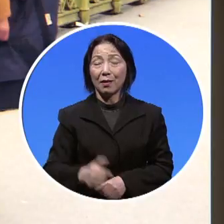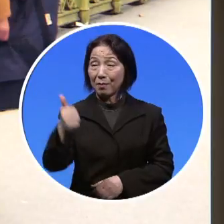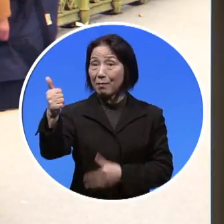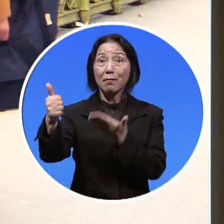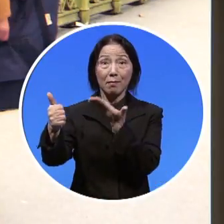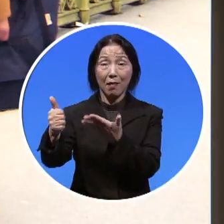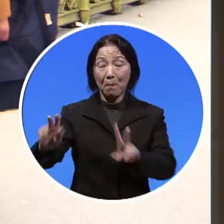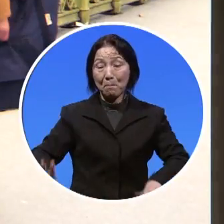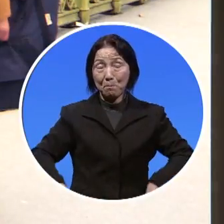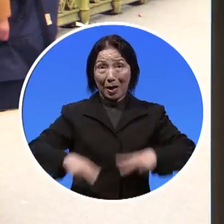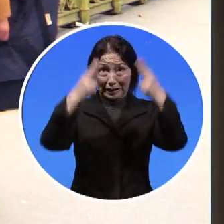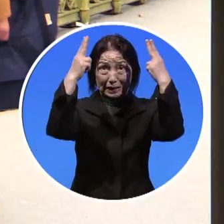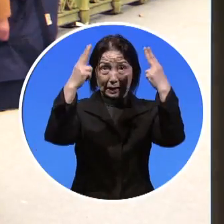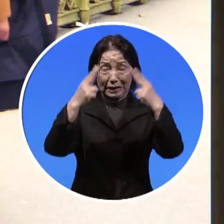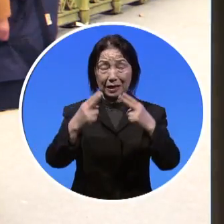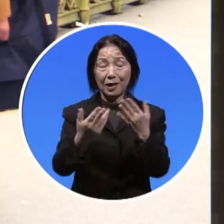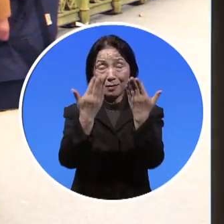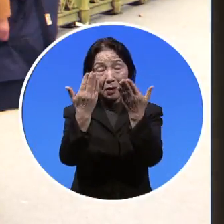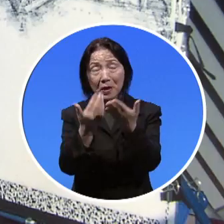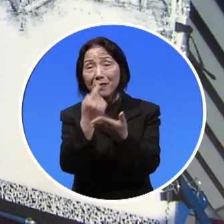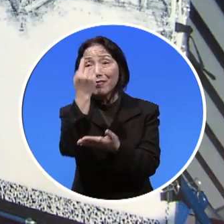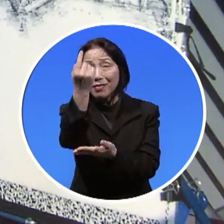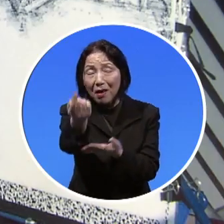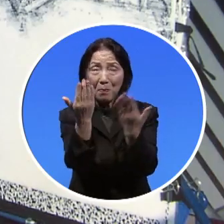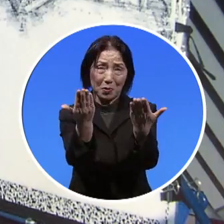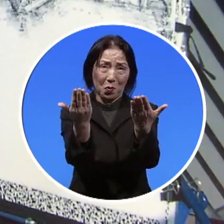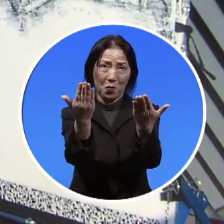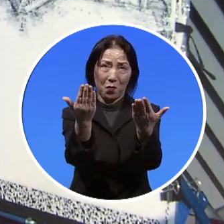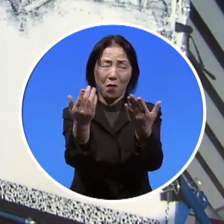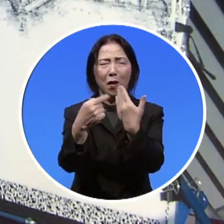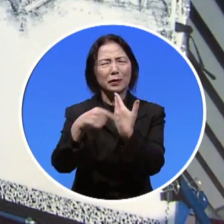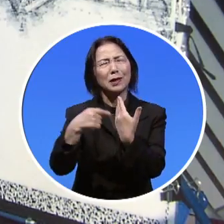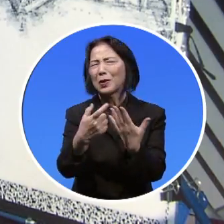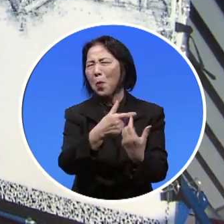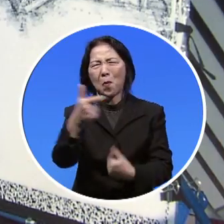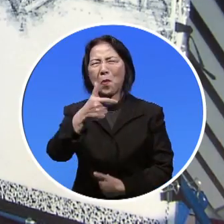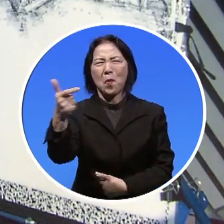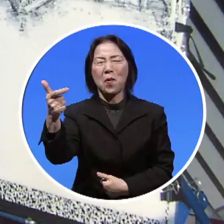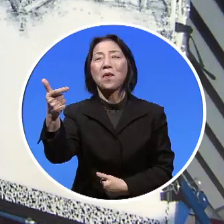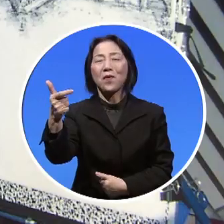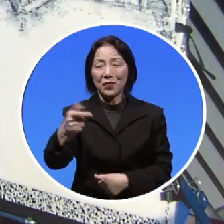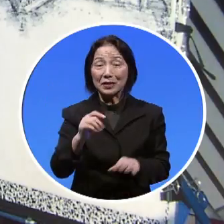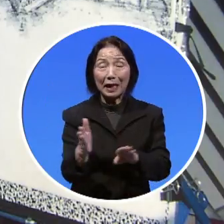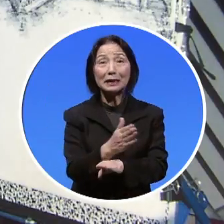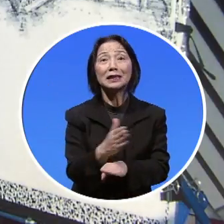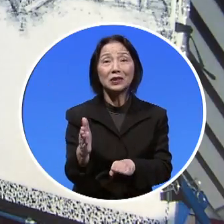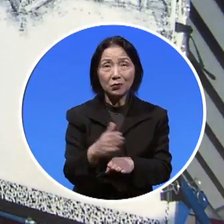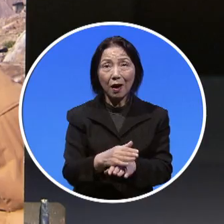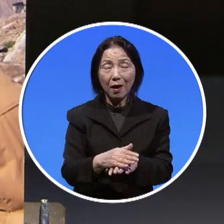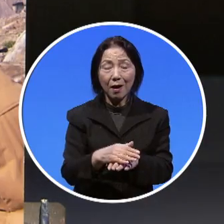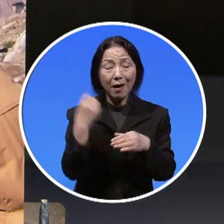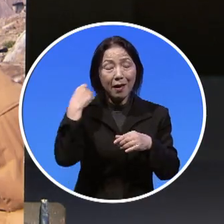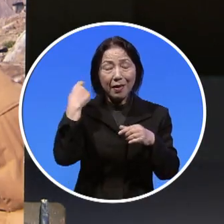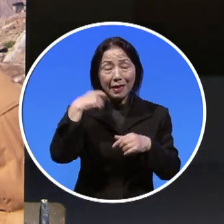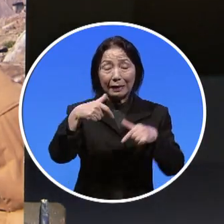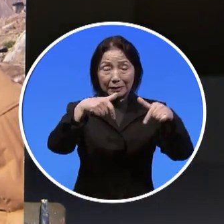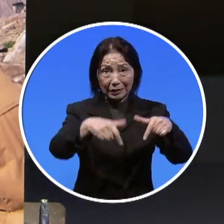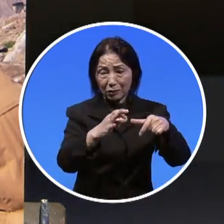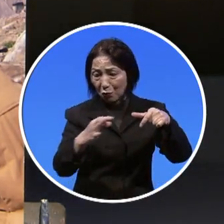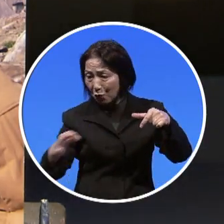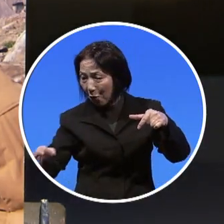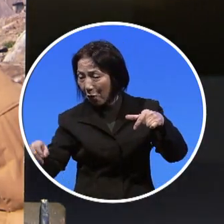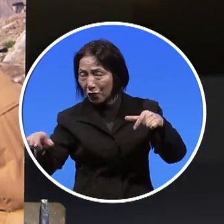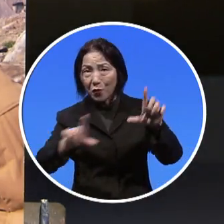前畑さんはパリに留学して大きな刺激を受けます最近は南西諸島の